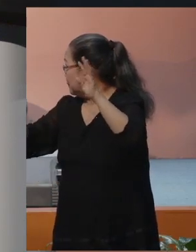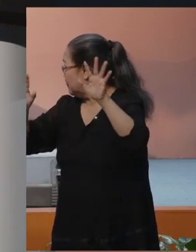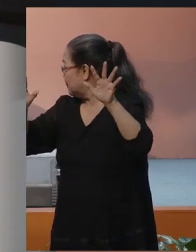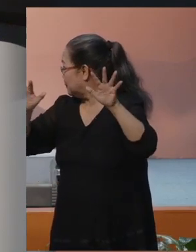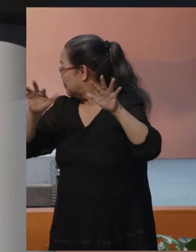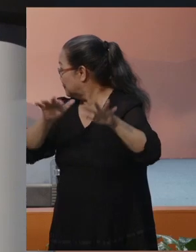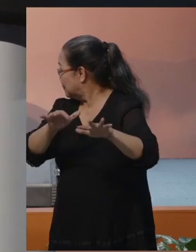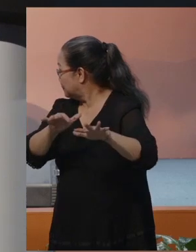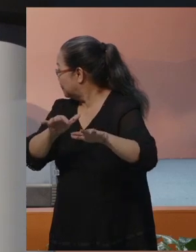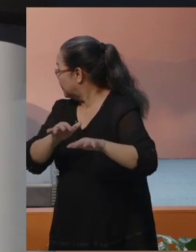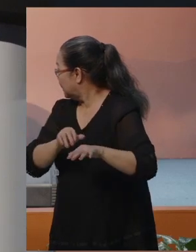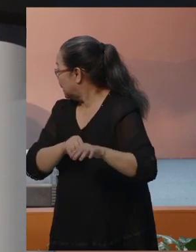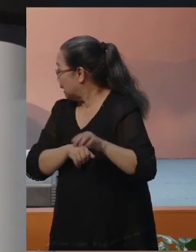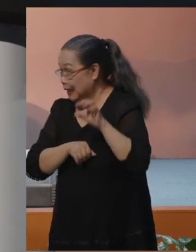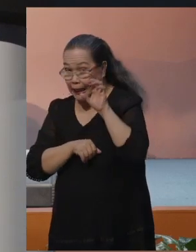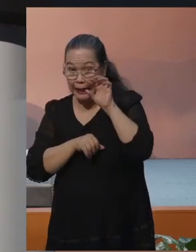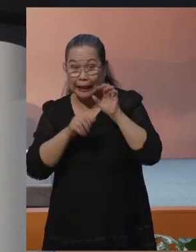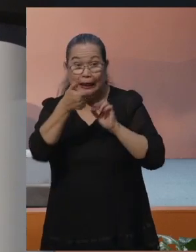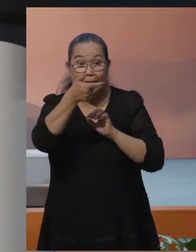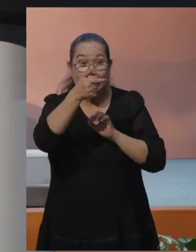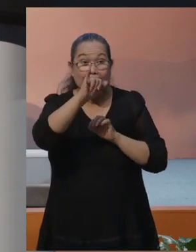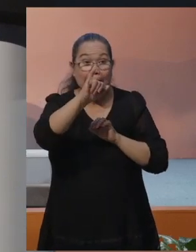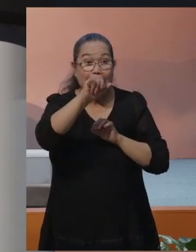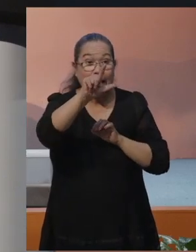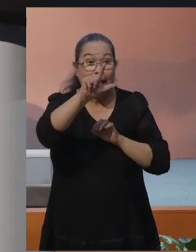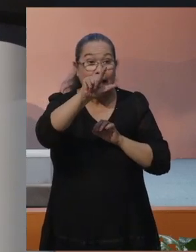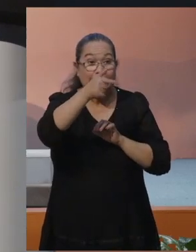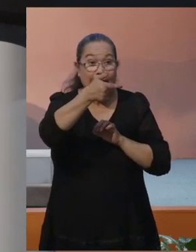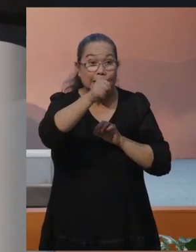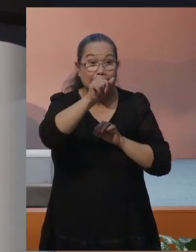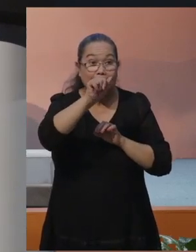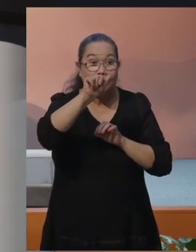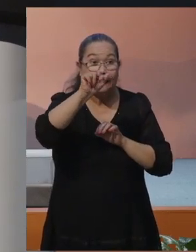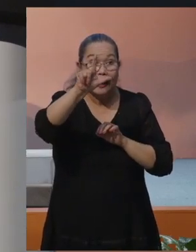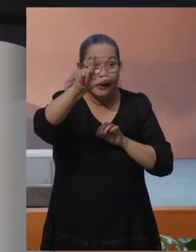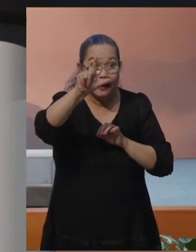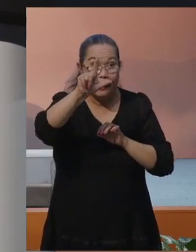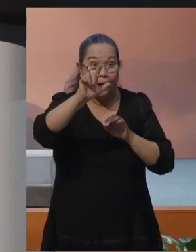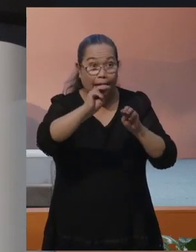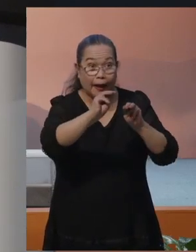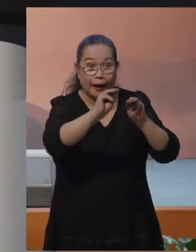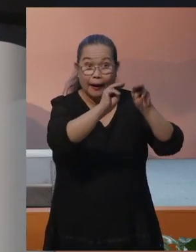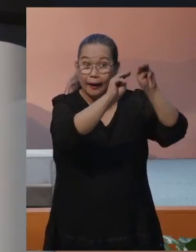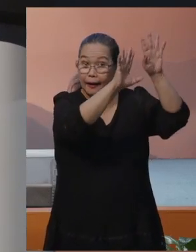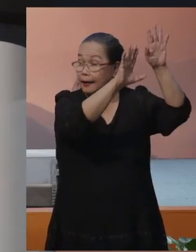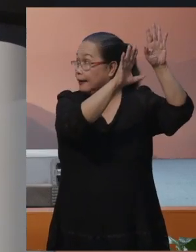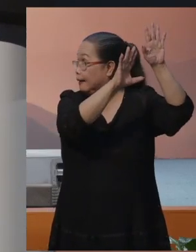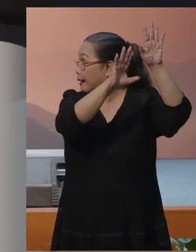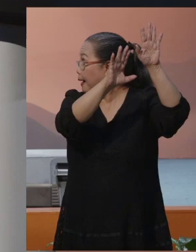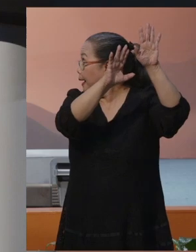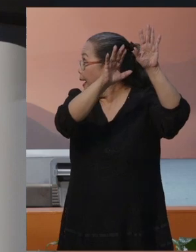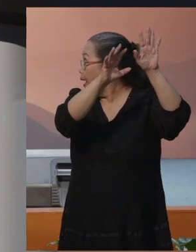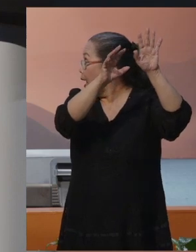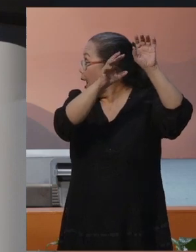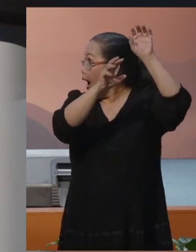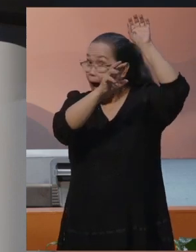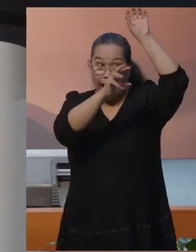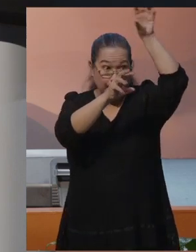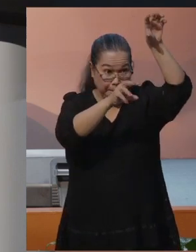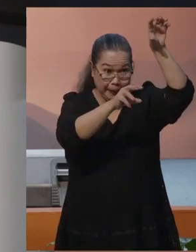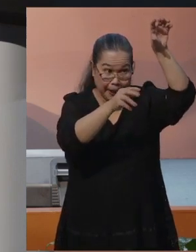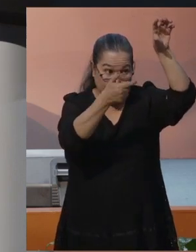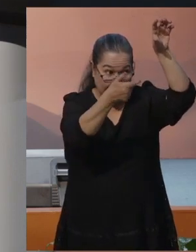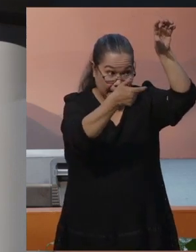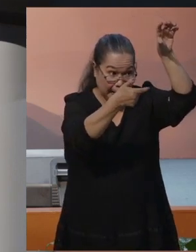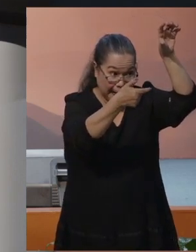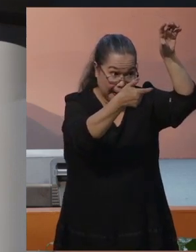no? Andito ang Gilgal. Paakyat ng bundok, nandito ang Gibeon. At